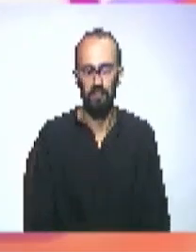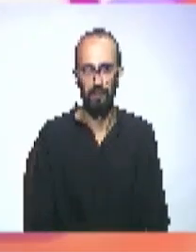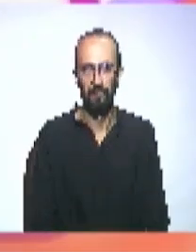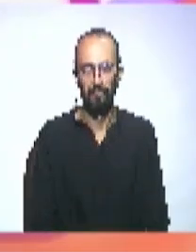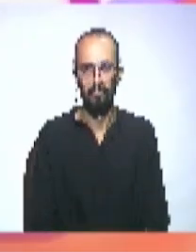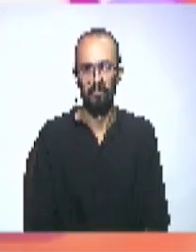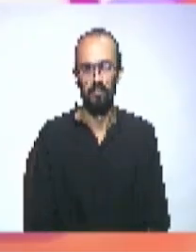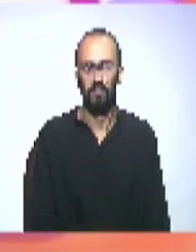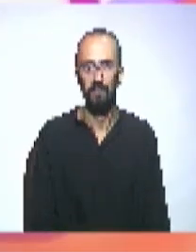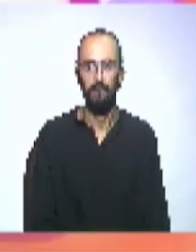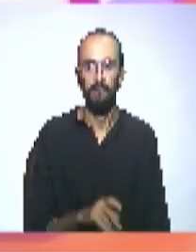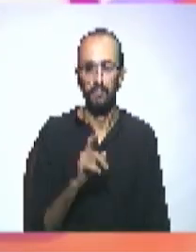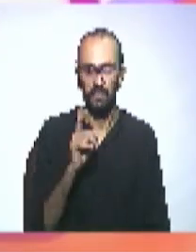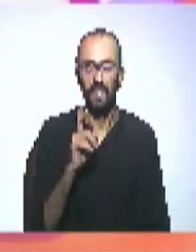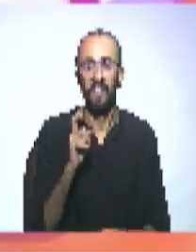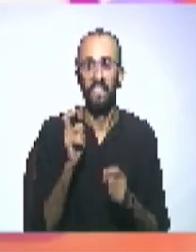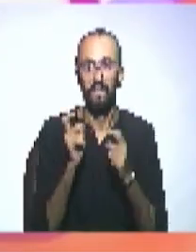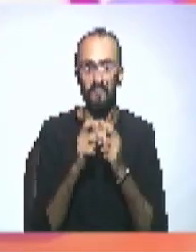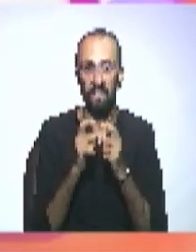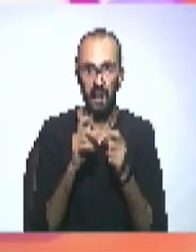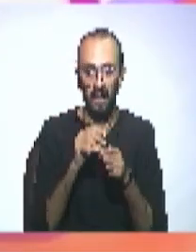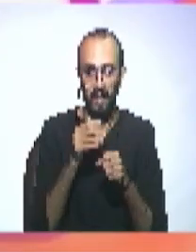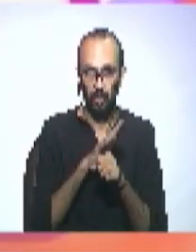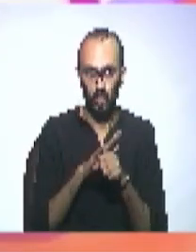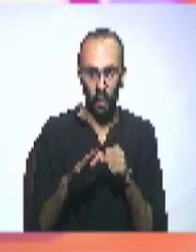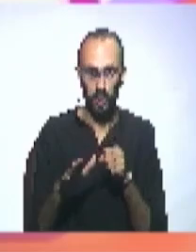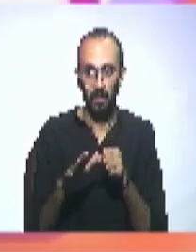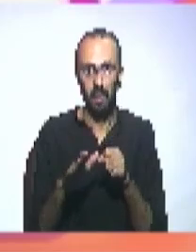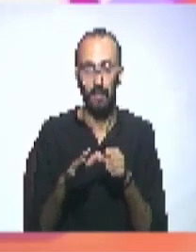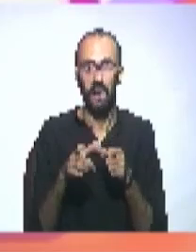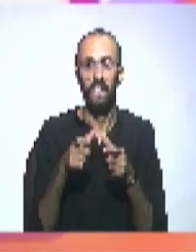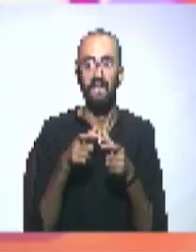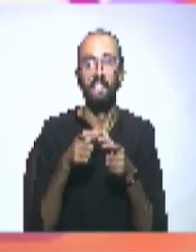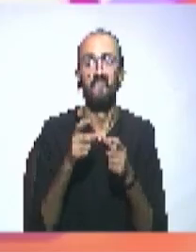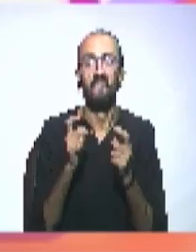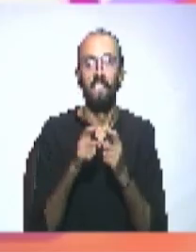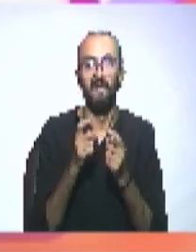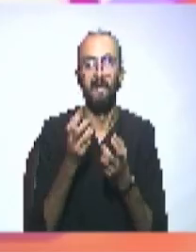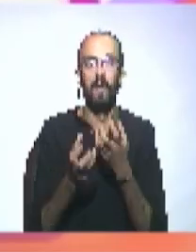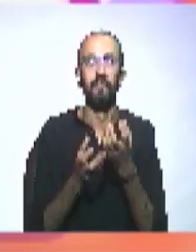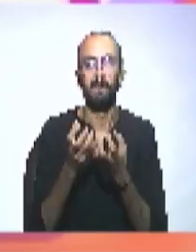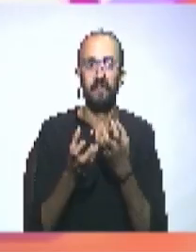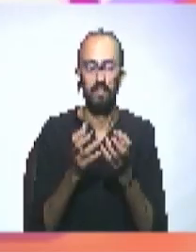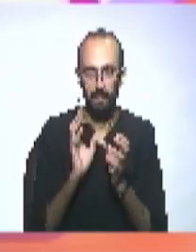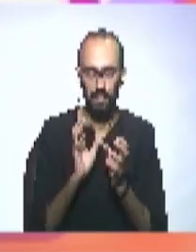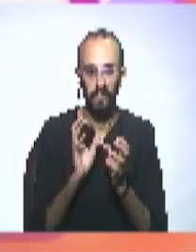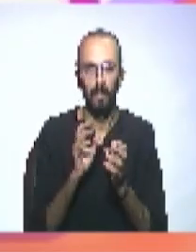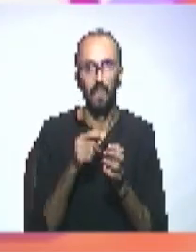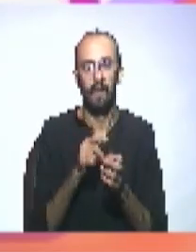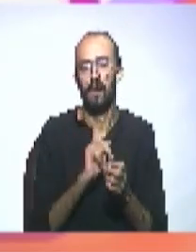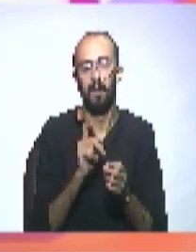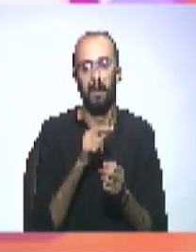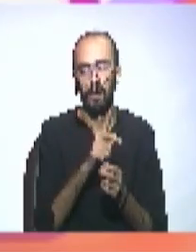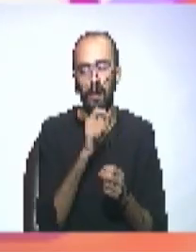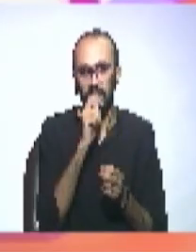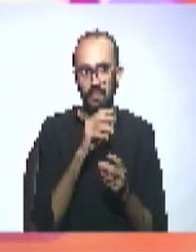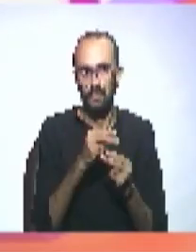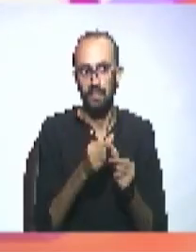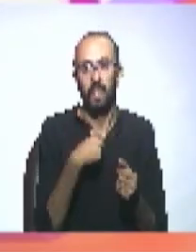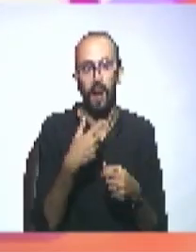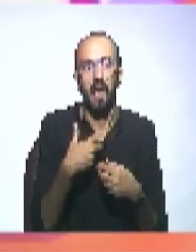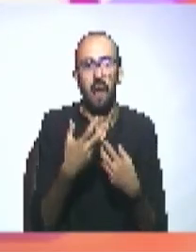الفرخه مستويه. اللانشون كانت الفرخه مستويه. الهمبرجر هنعمله لحمه مفرومه وهنسويه. احنا